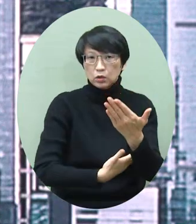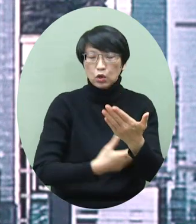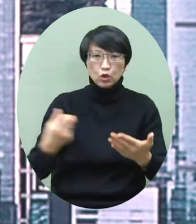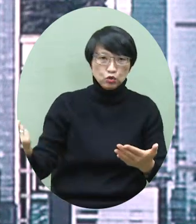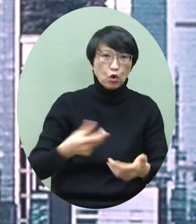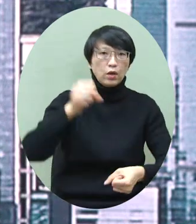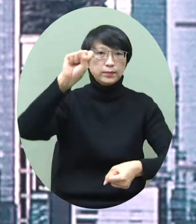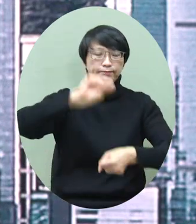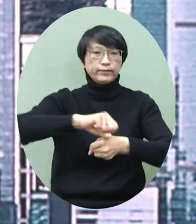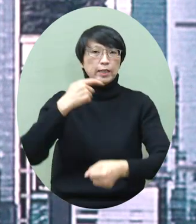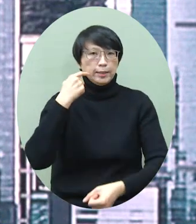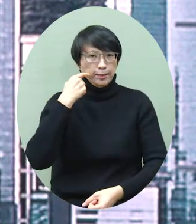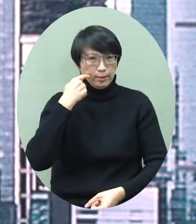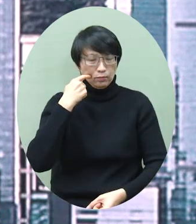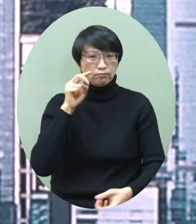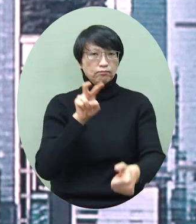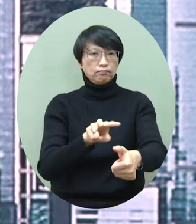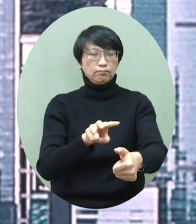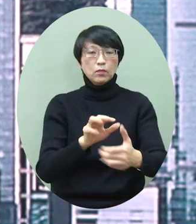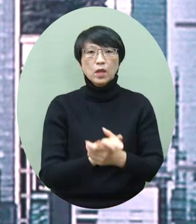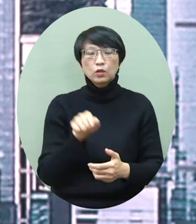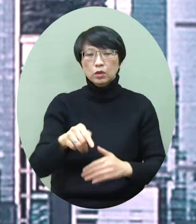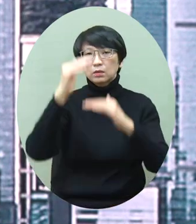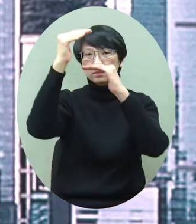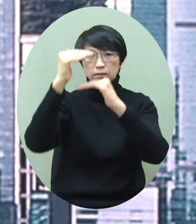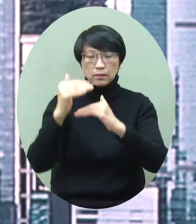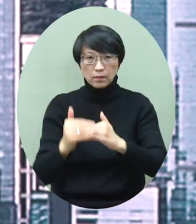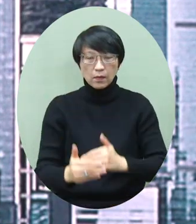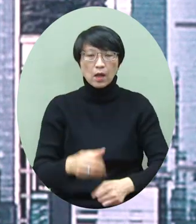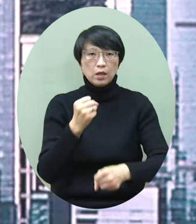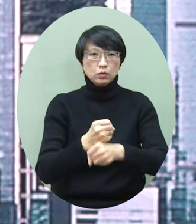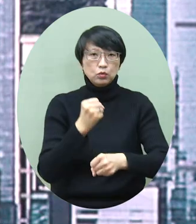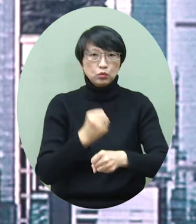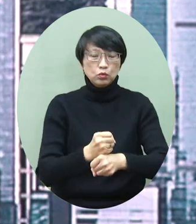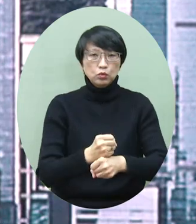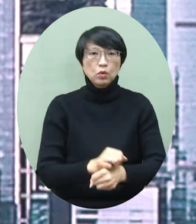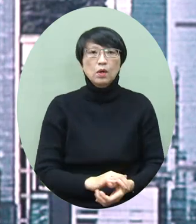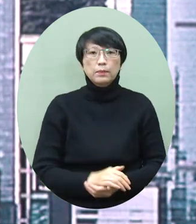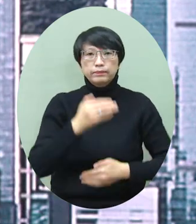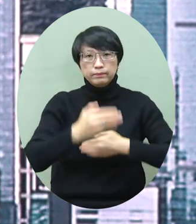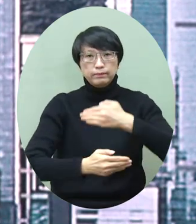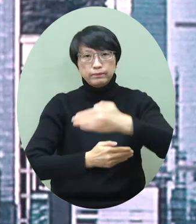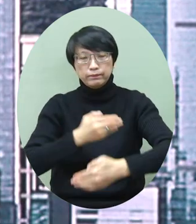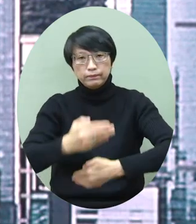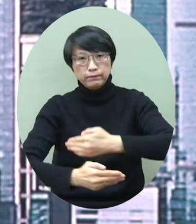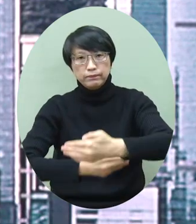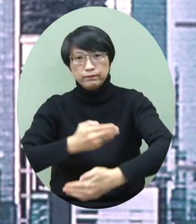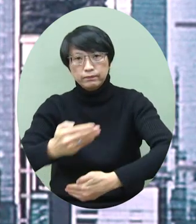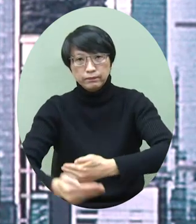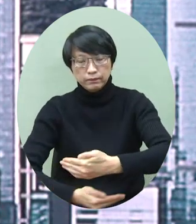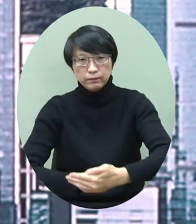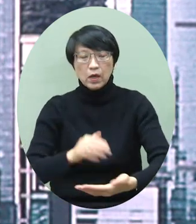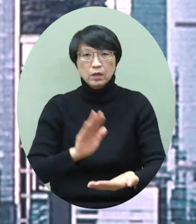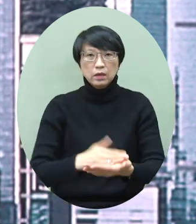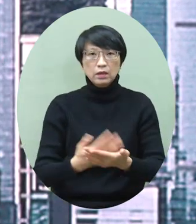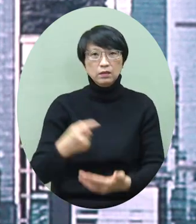強化嘅。啊，咁所以咧就一系列啲嘅工作咧都係即係有序地按部就班地不過咧係